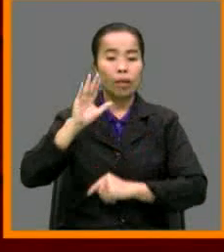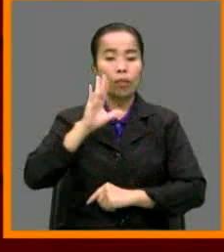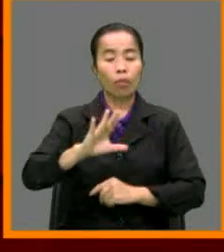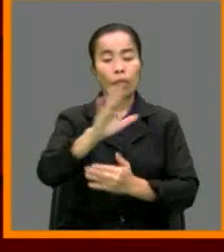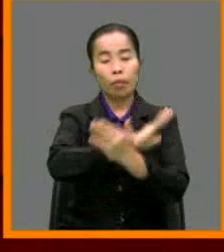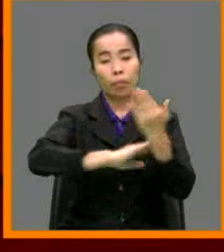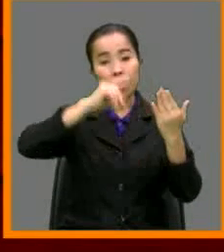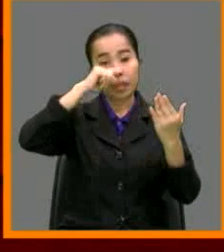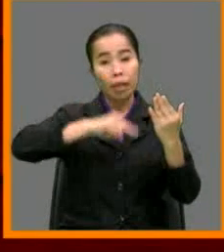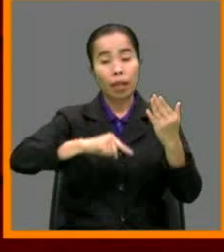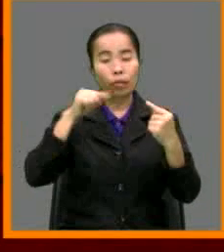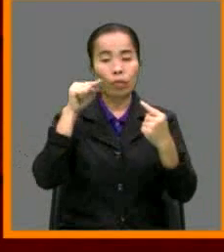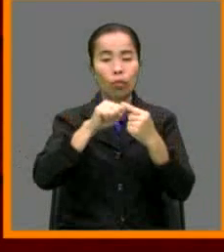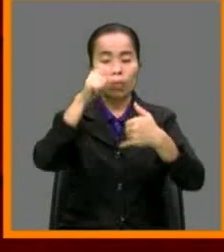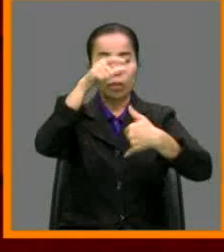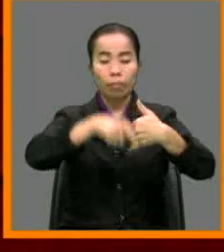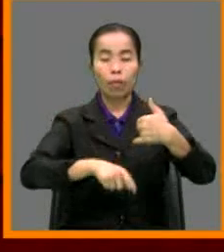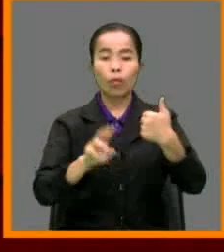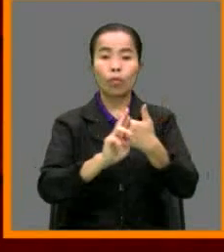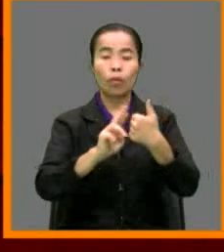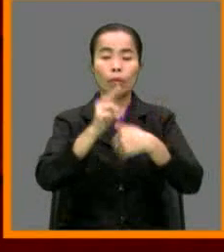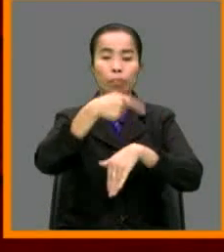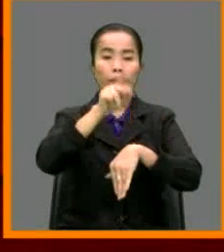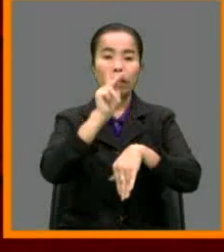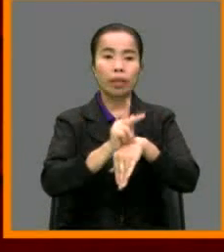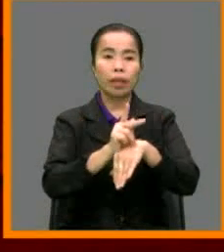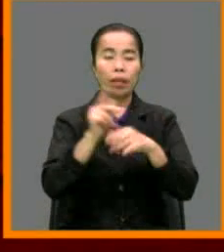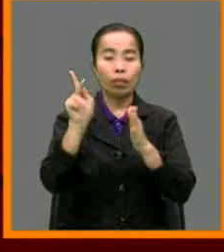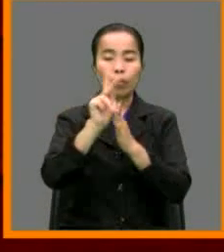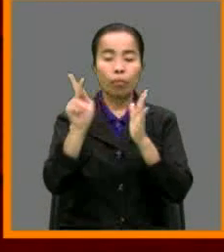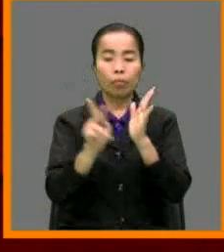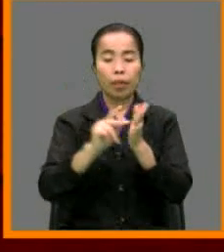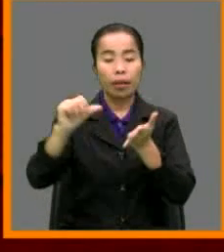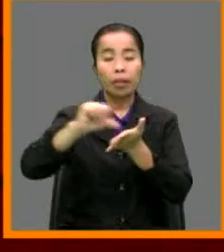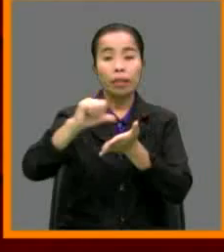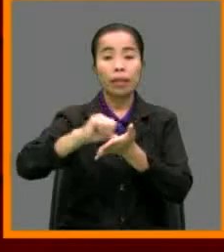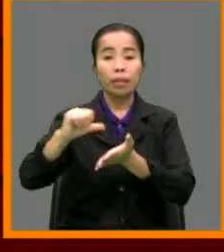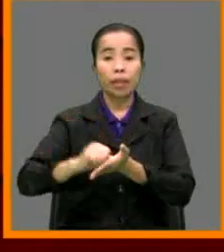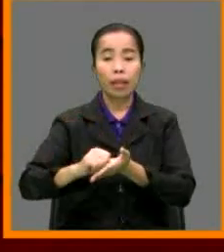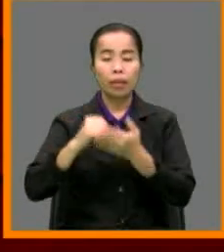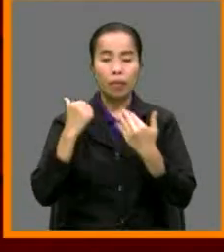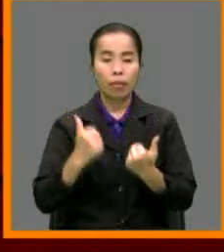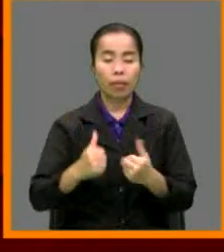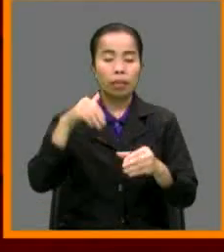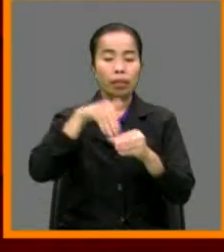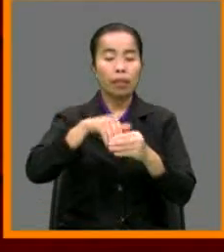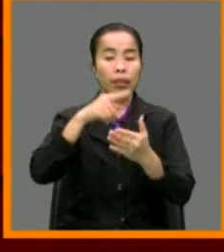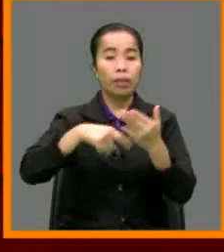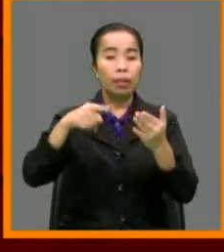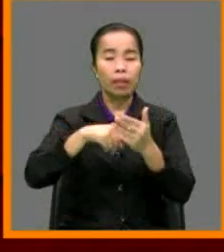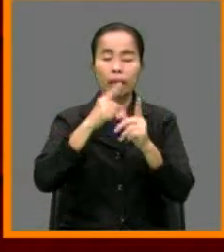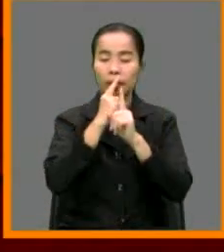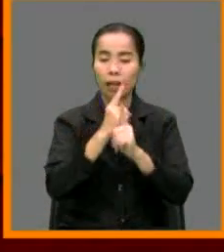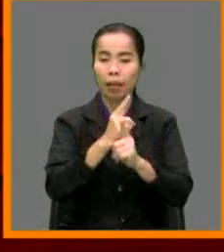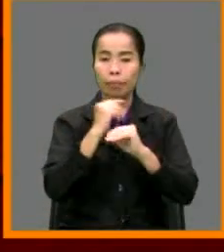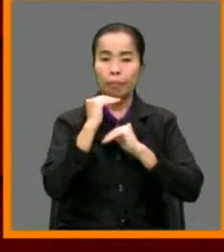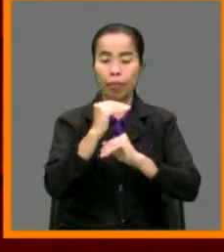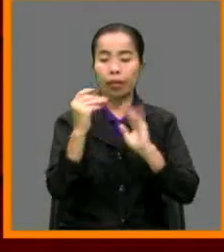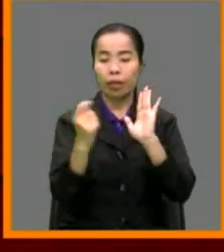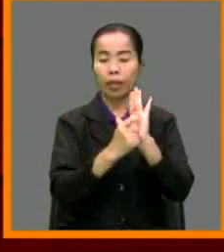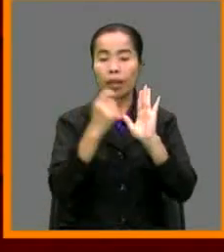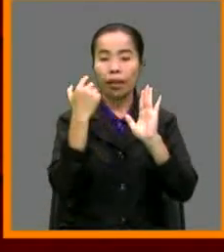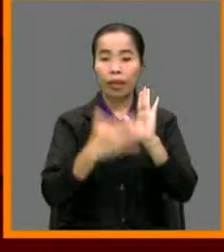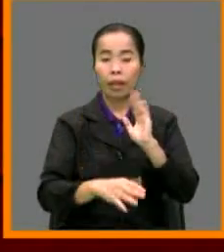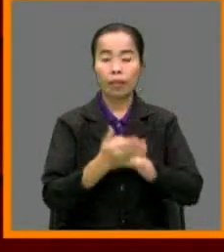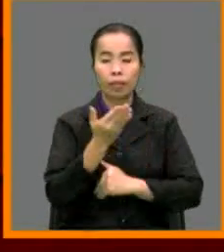กับรองประธานคณะกรรมการยกร่างรัฐธรรมนูญที่ยืนยันว่าการเลือกตั้งจะเป็นไปตามแผนที่ได้กำหนดเอาไว้ติดตามจ